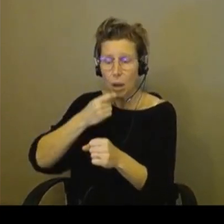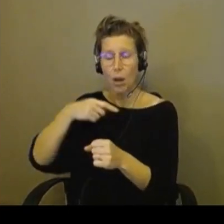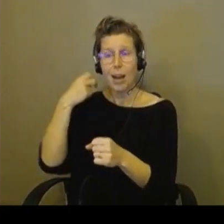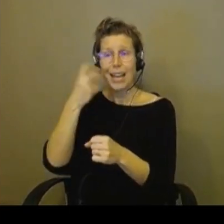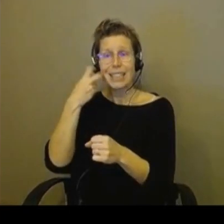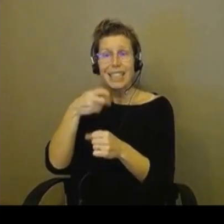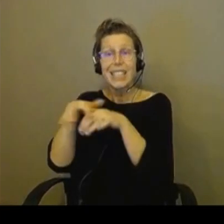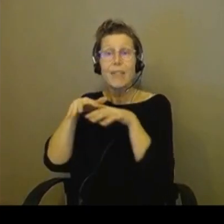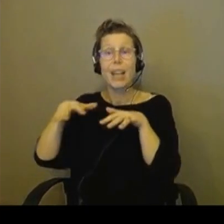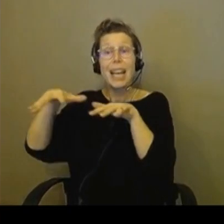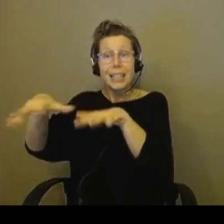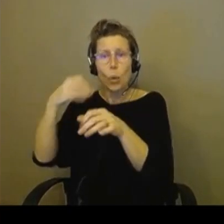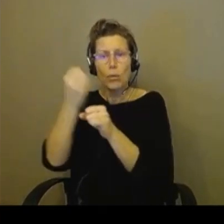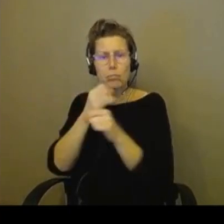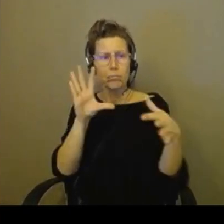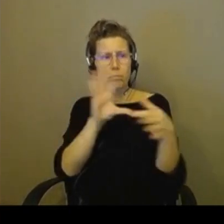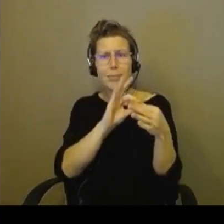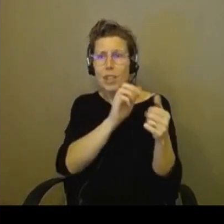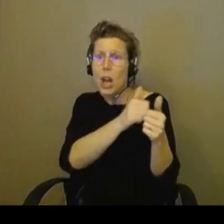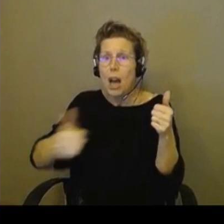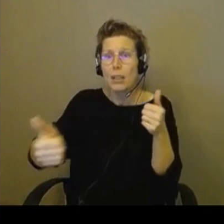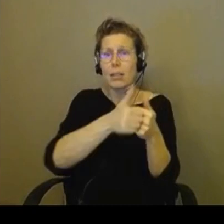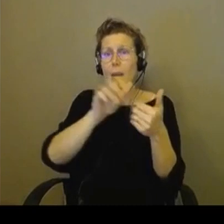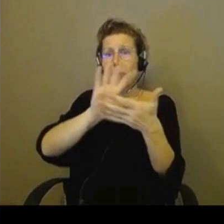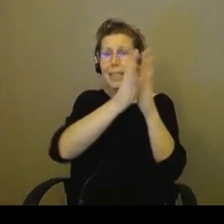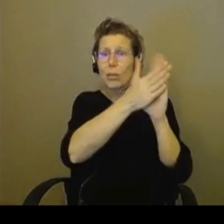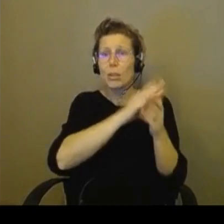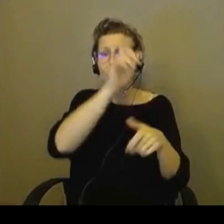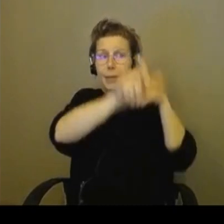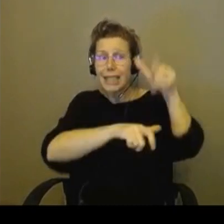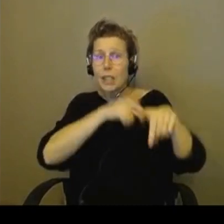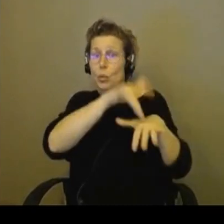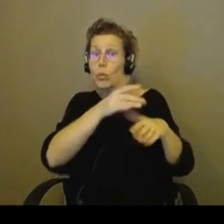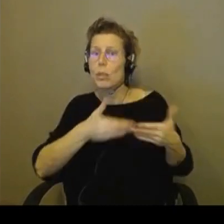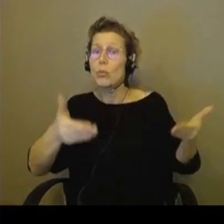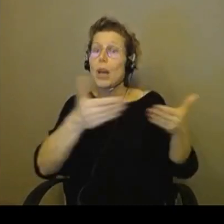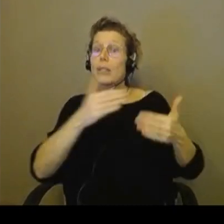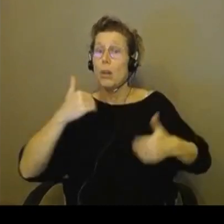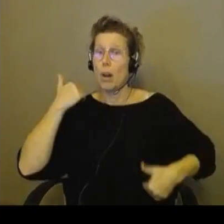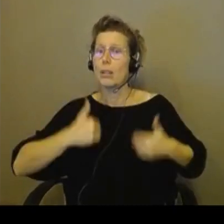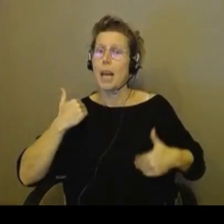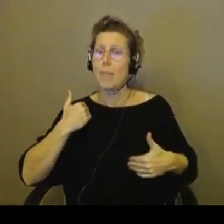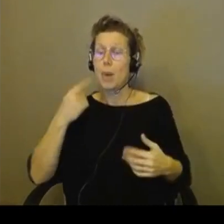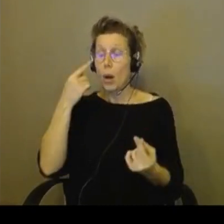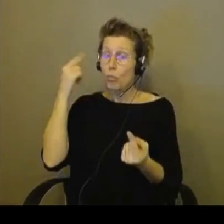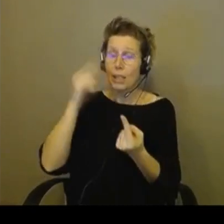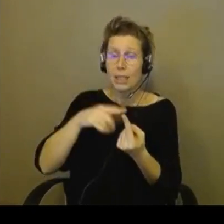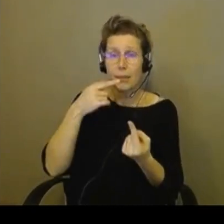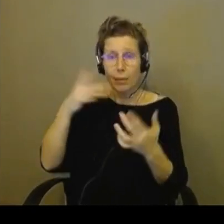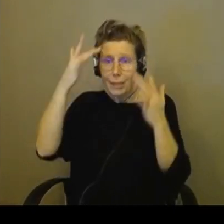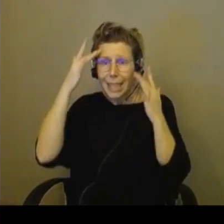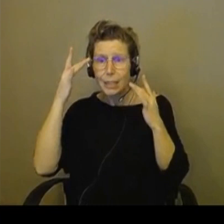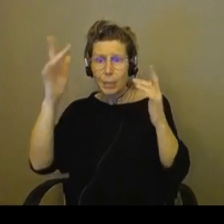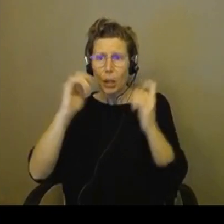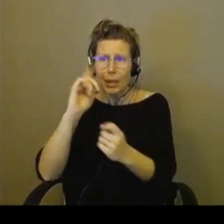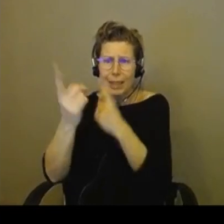les personnes en situation de handicap pour identifier ces enjeux d'expérience client, pour avoir des